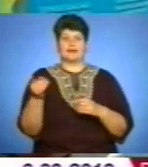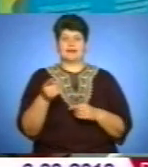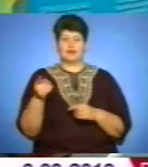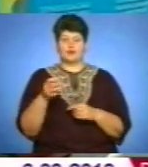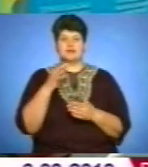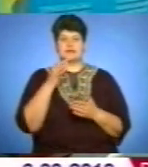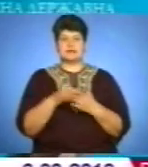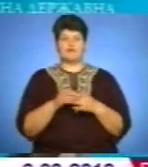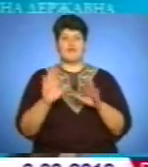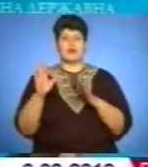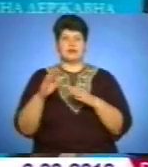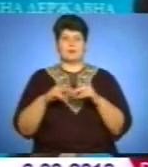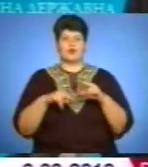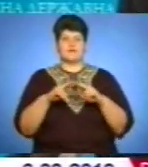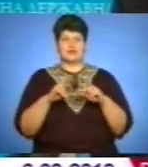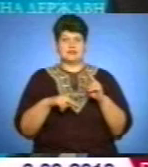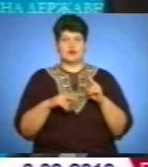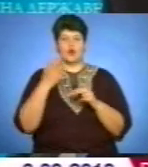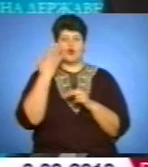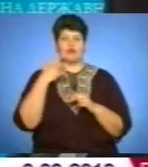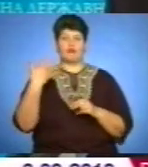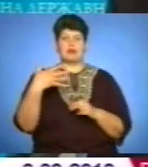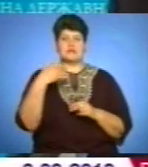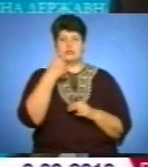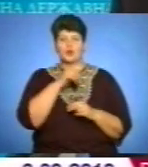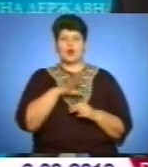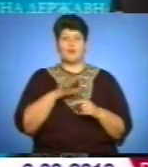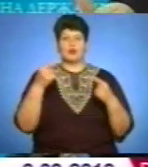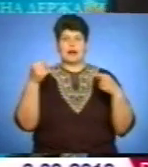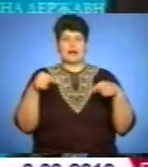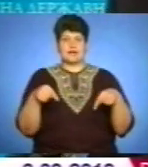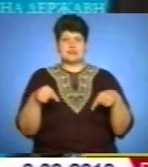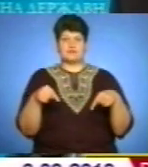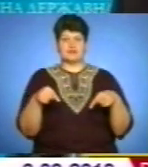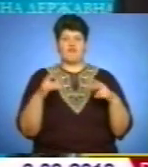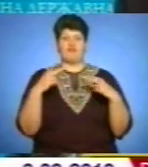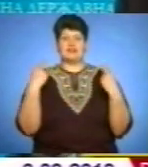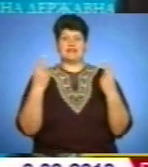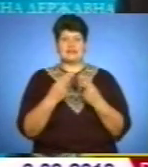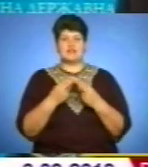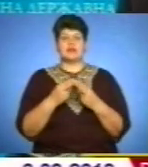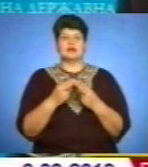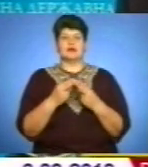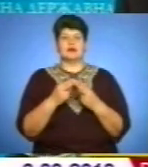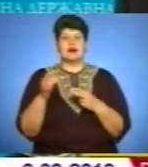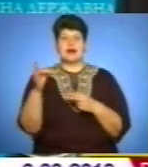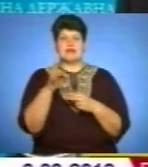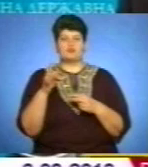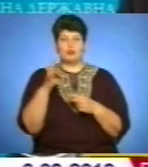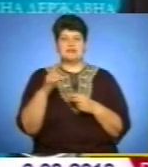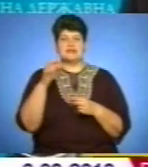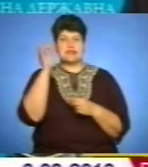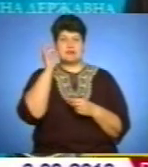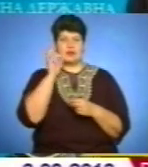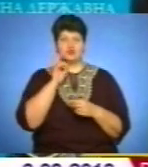варіанти будівництва. Коли була в 50-х роках криза в Федеративній Республіці Німеччина, що робили?